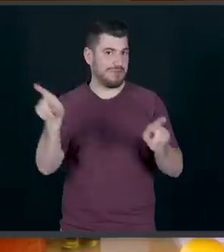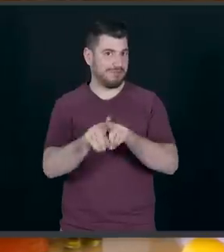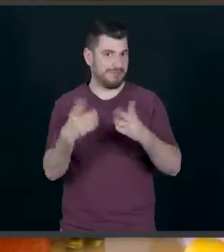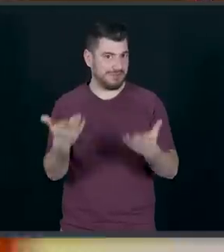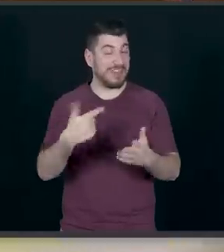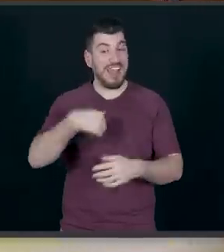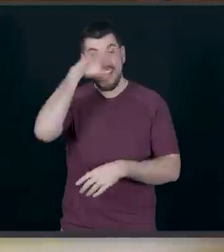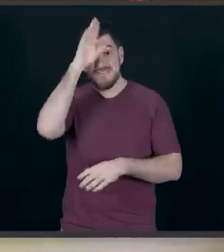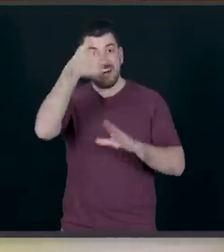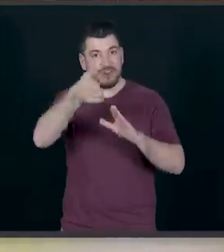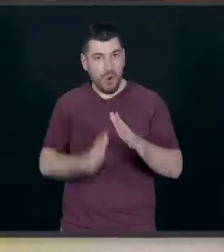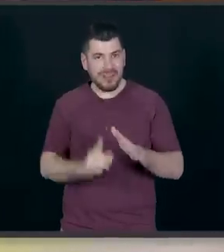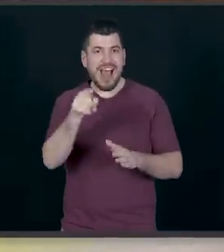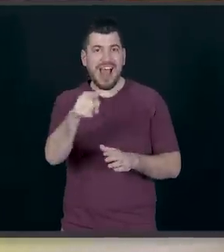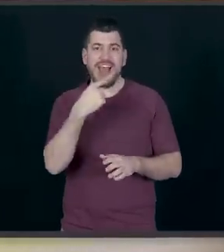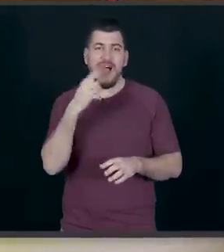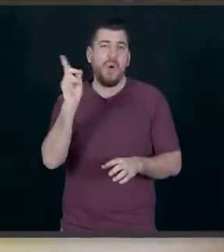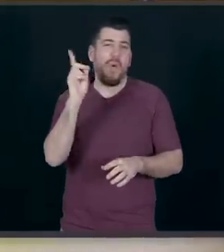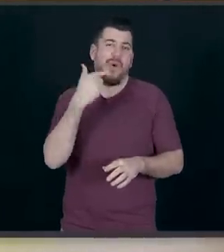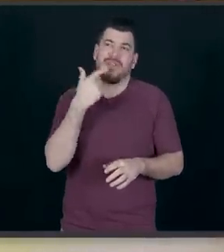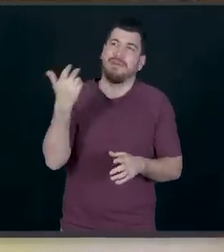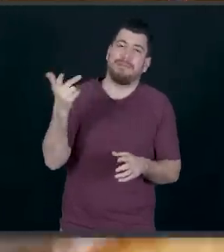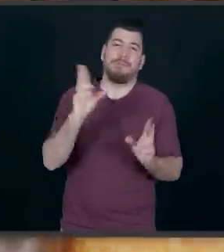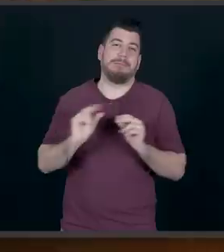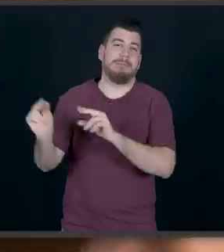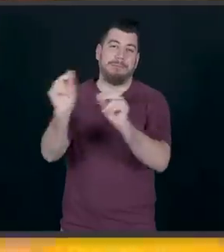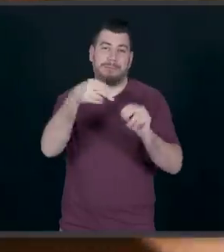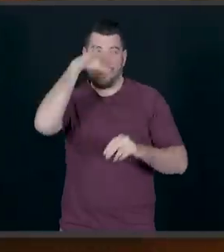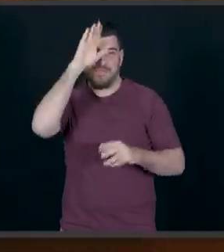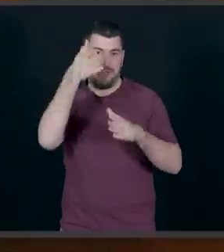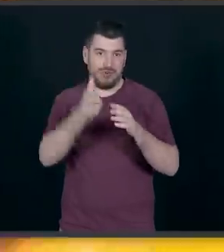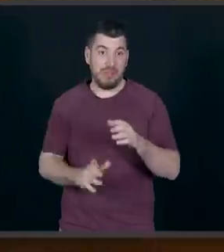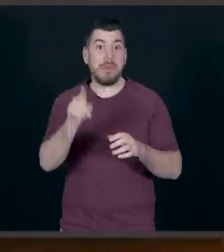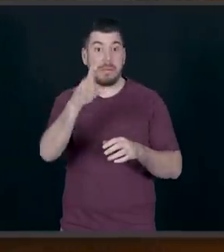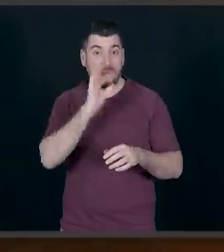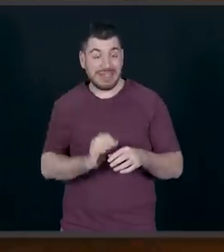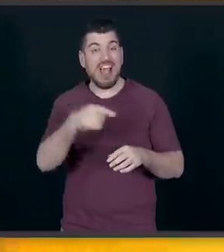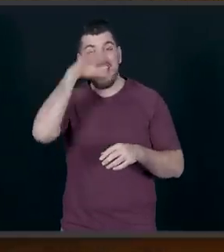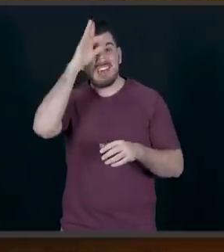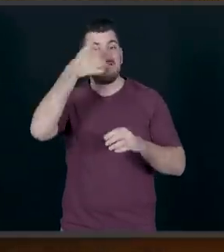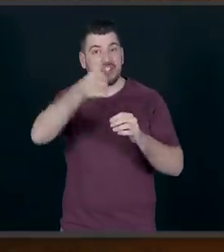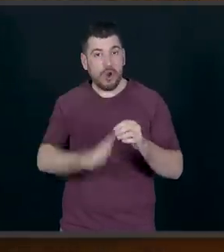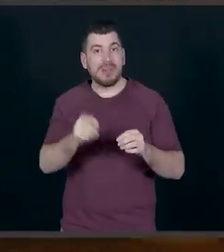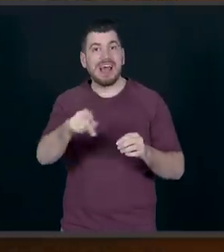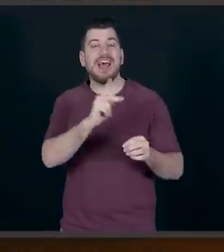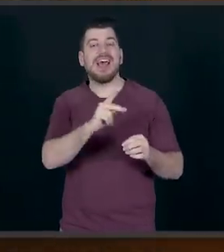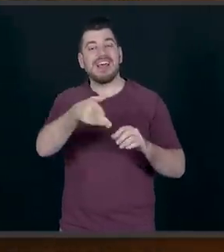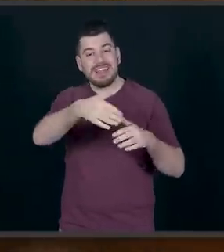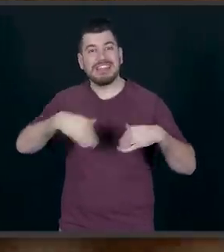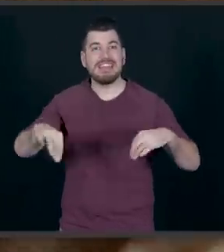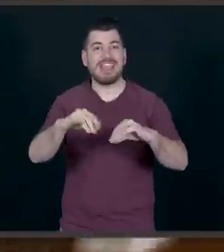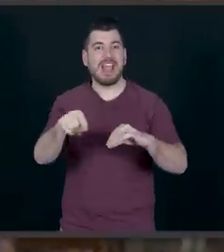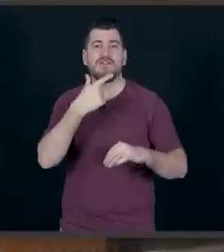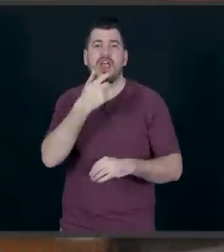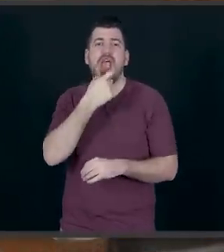βασιλόπιτα, αλλά όχι οποιαδήποτε βασιλόπιτα, το έχετε ακούσει ξανά αυτό. Μία βασιλόπιτα cake. Πολύ εύκολη συνταγή, πολύ γρήγορη συνταγή. Δεν χρειάζεται